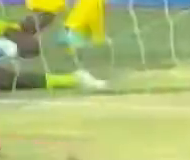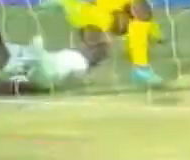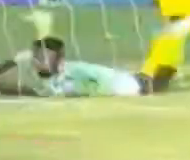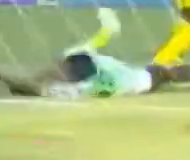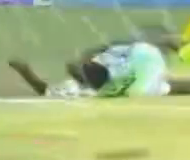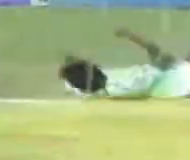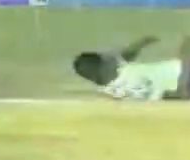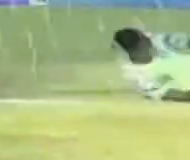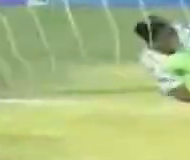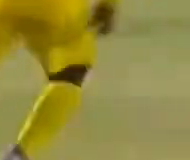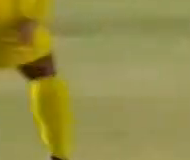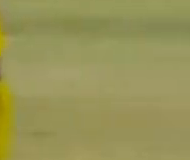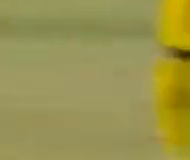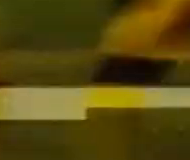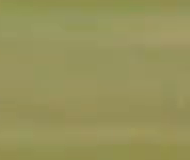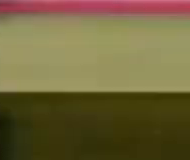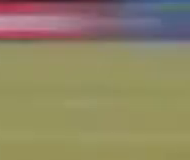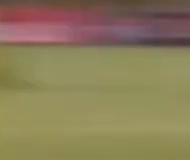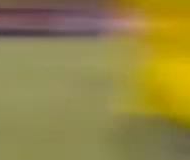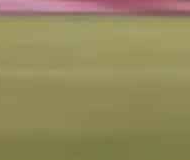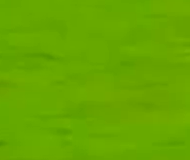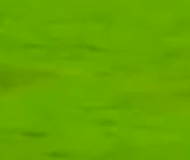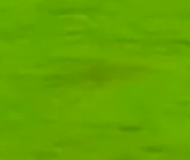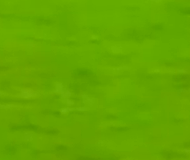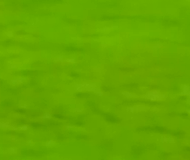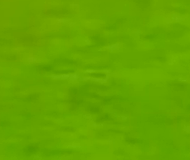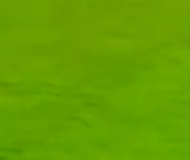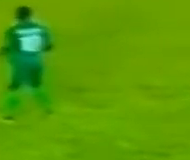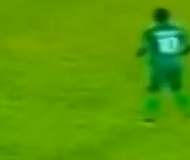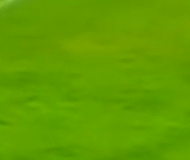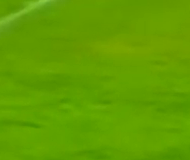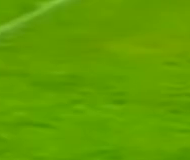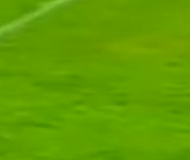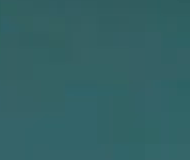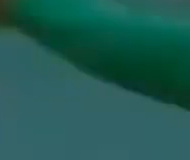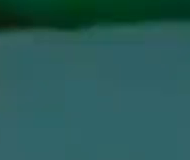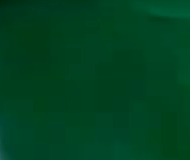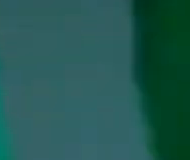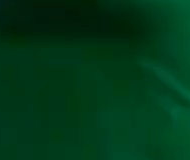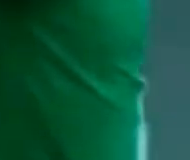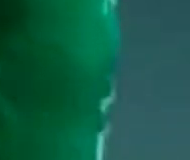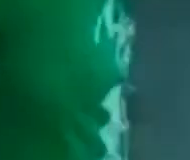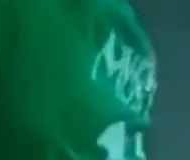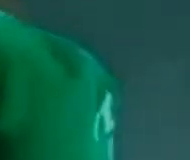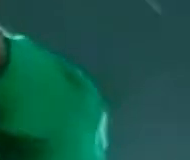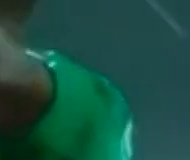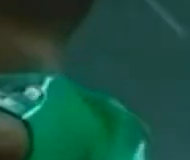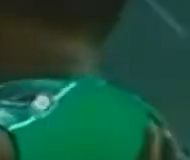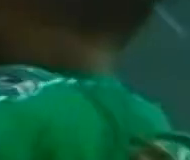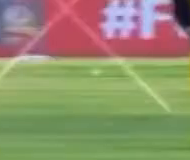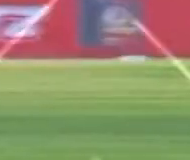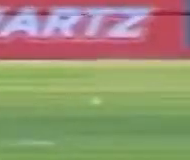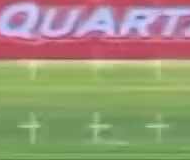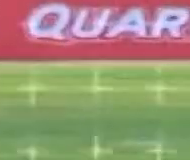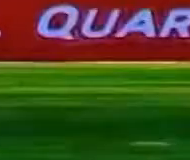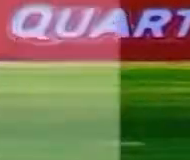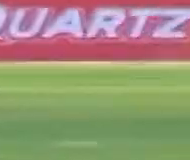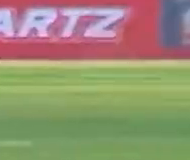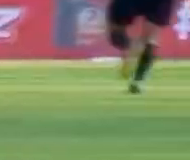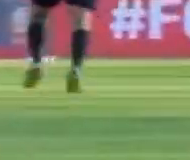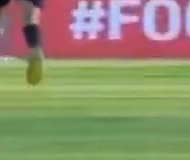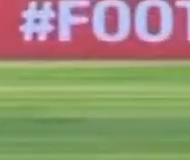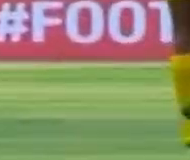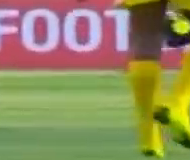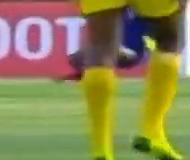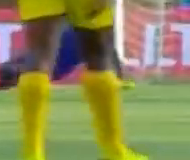Raw talent, raw skills, ultimate technique. From Africa's finest and capped talent,